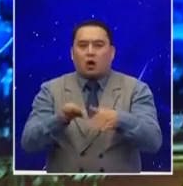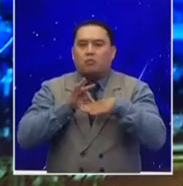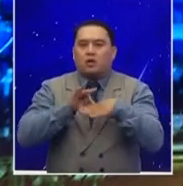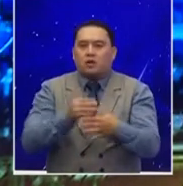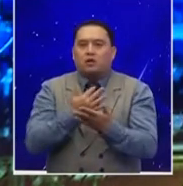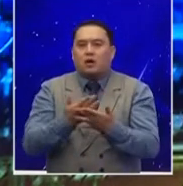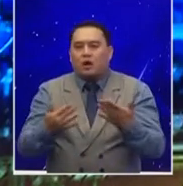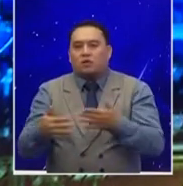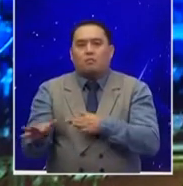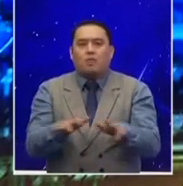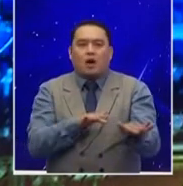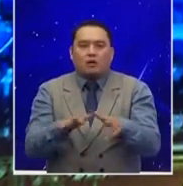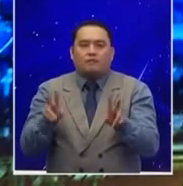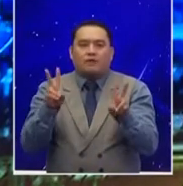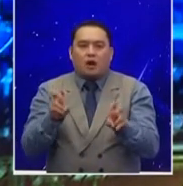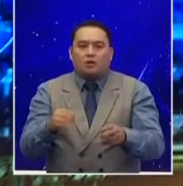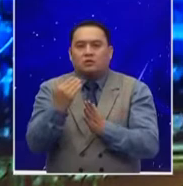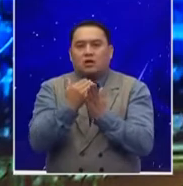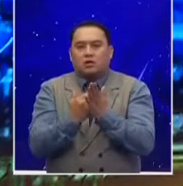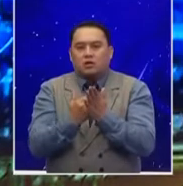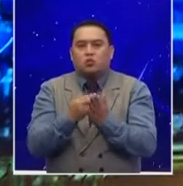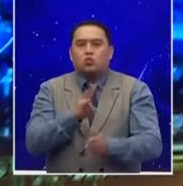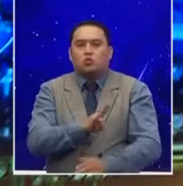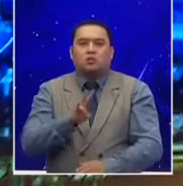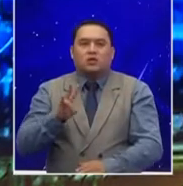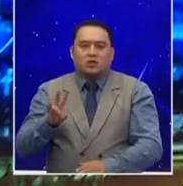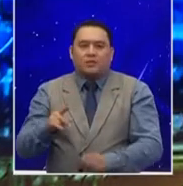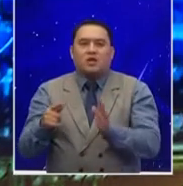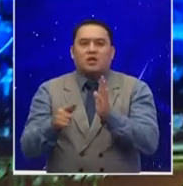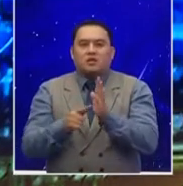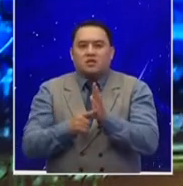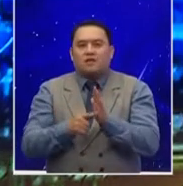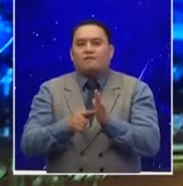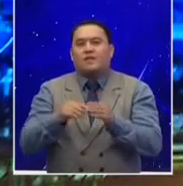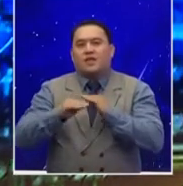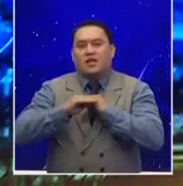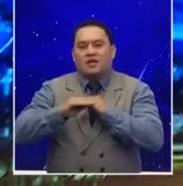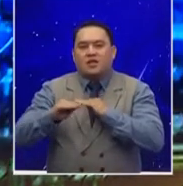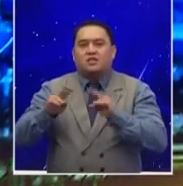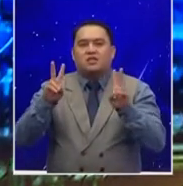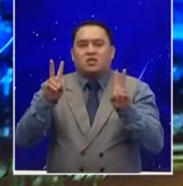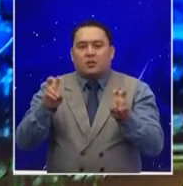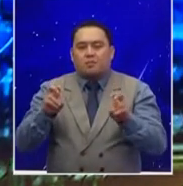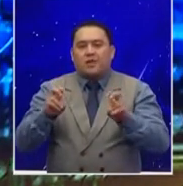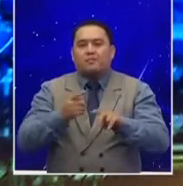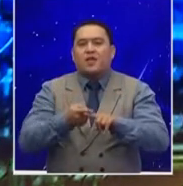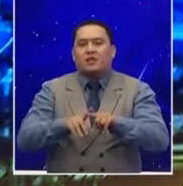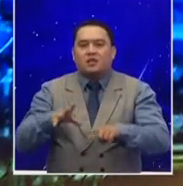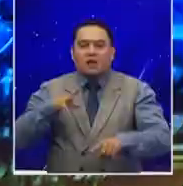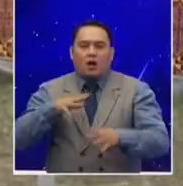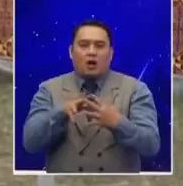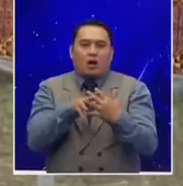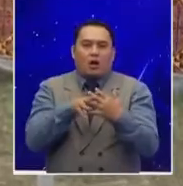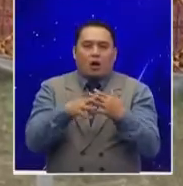проводить разного рода мероприятия в рамках статьи лидера нации Нурсултана Назарбаева «Семь граней великой степи». На днях в